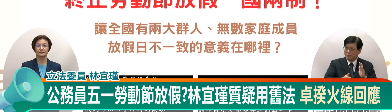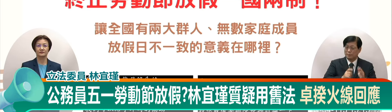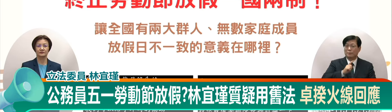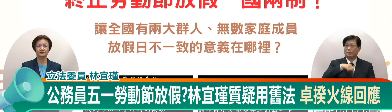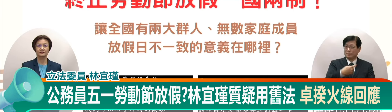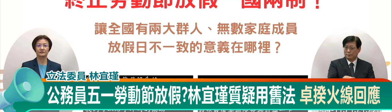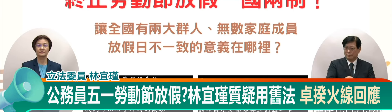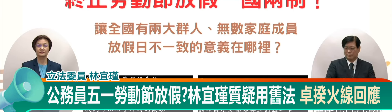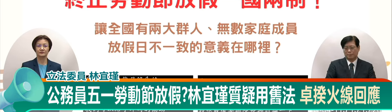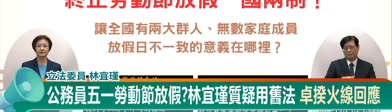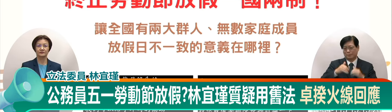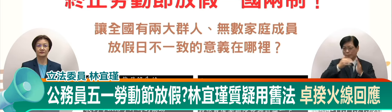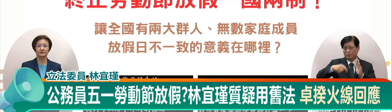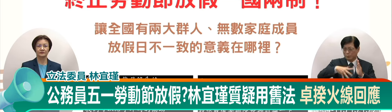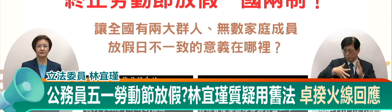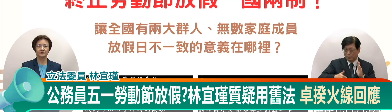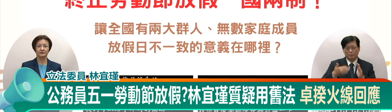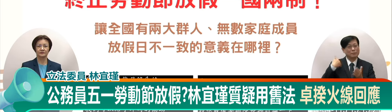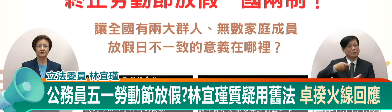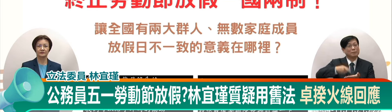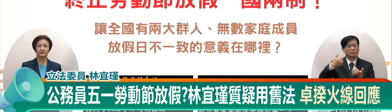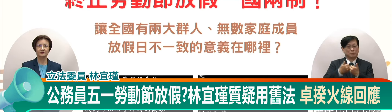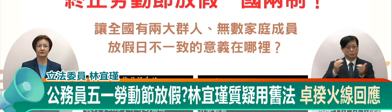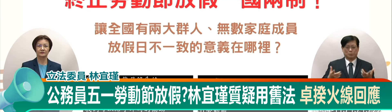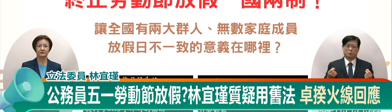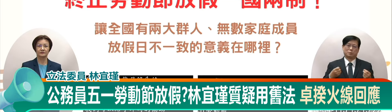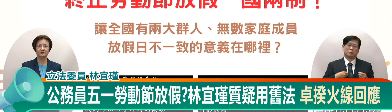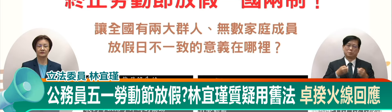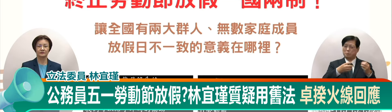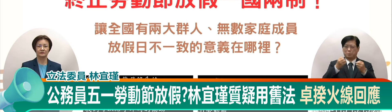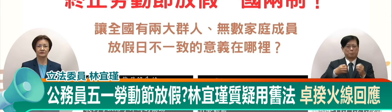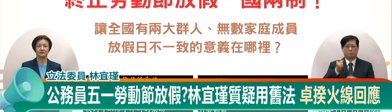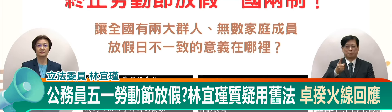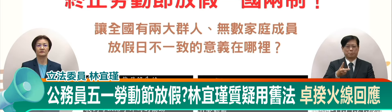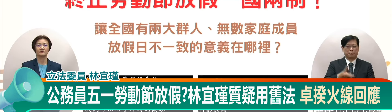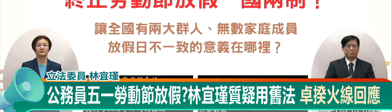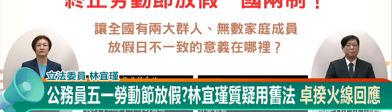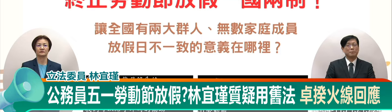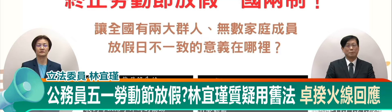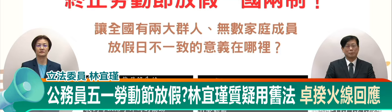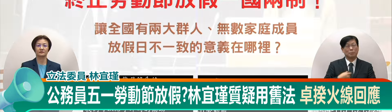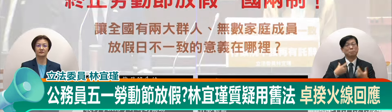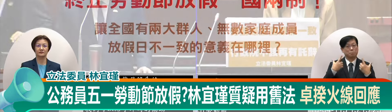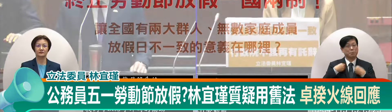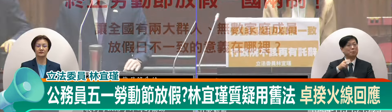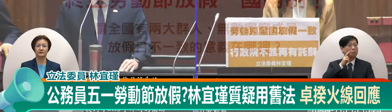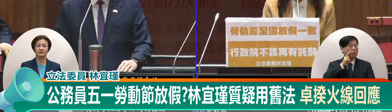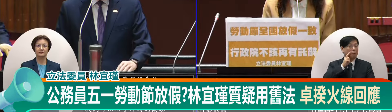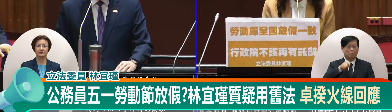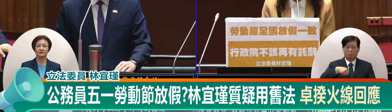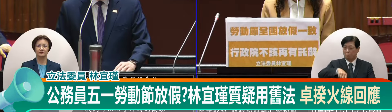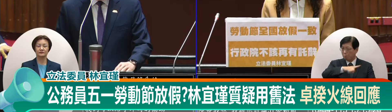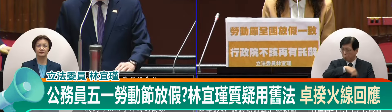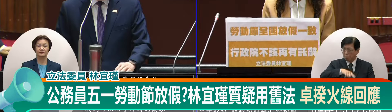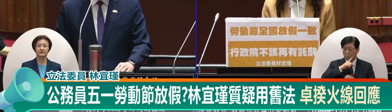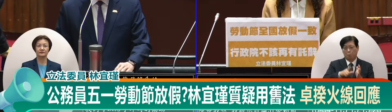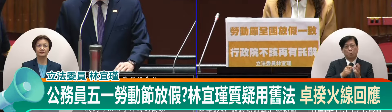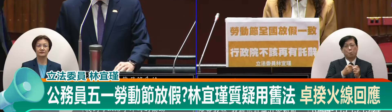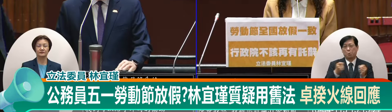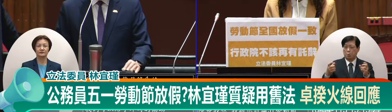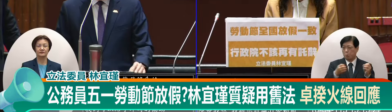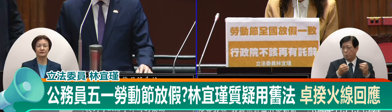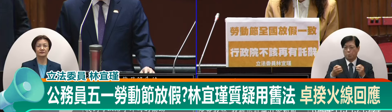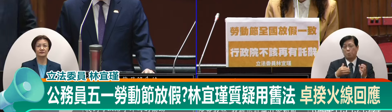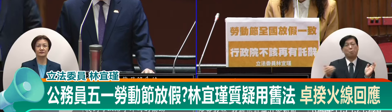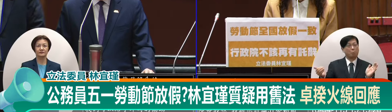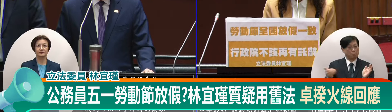到您卓院长，上一次的会期我有跟您讨论过。那我本来以为经过大家长期的讨论，